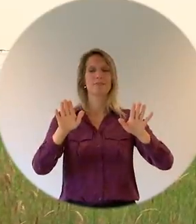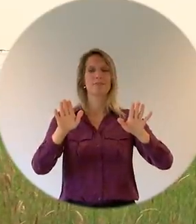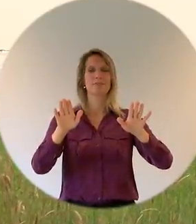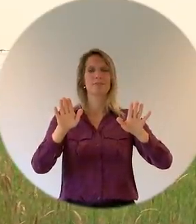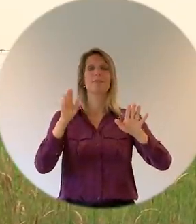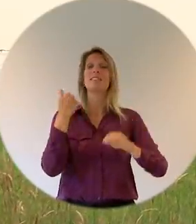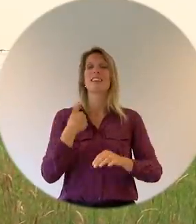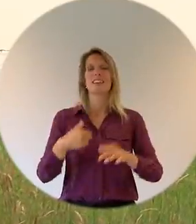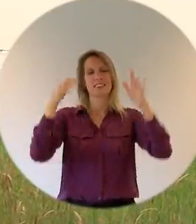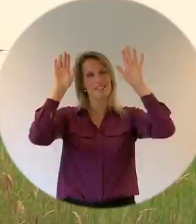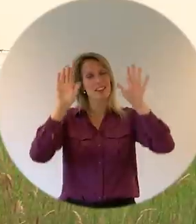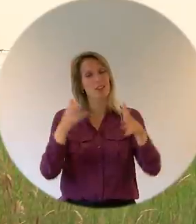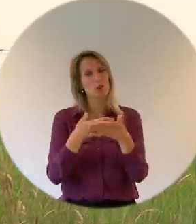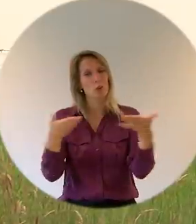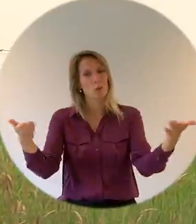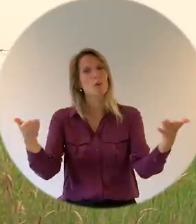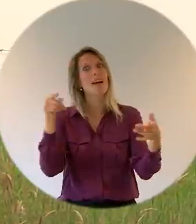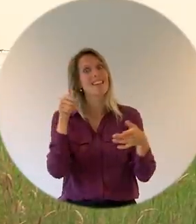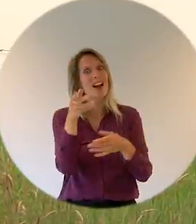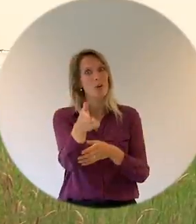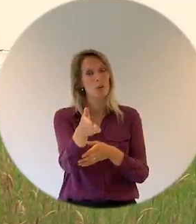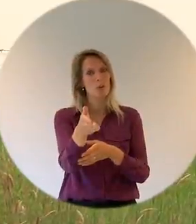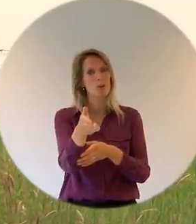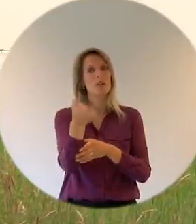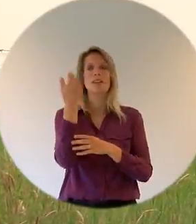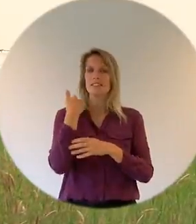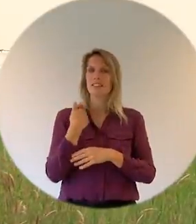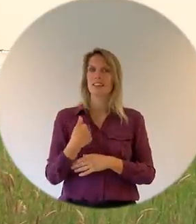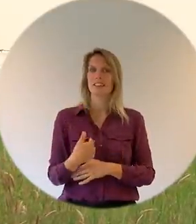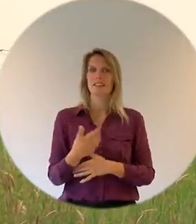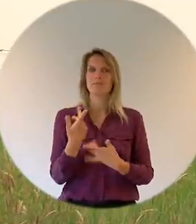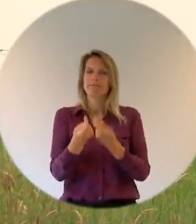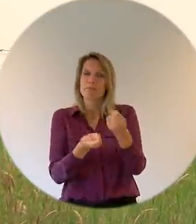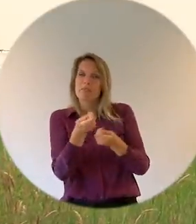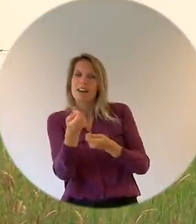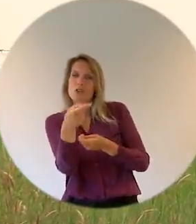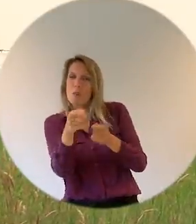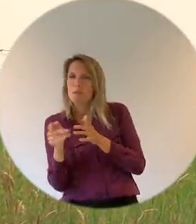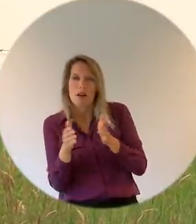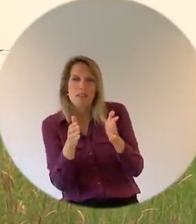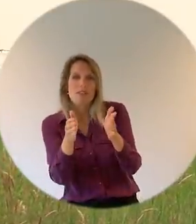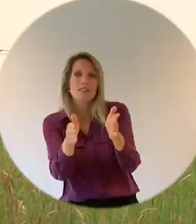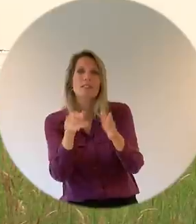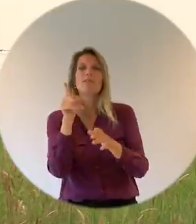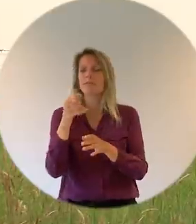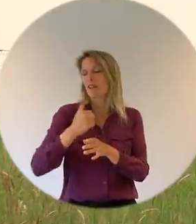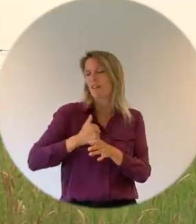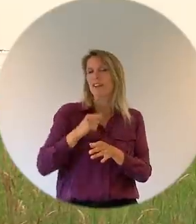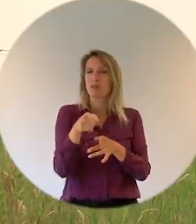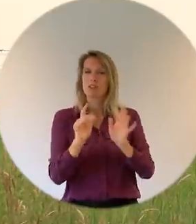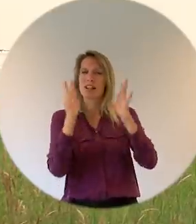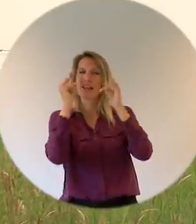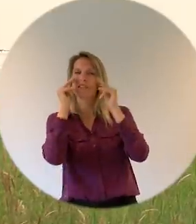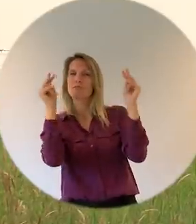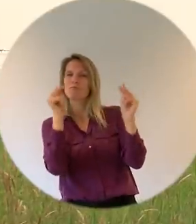De Heer zegent u en de Heer zegent jou. De Heer bewaart je op je pad en de Heer waakt over je leven.